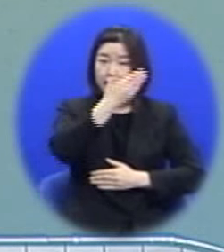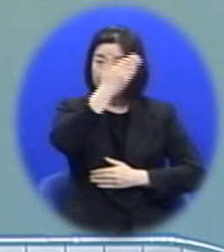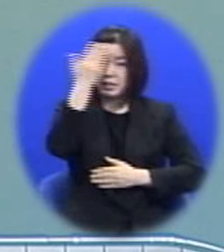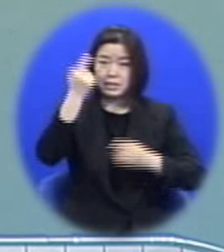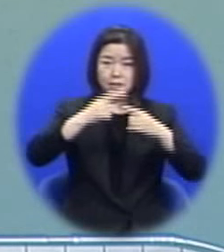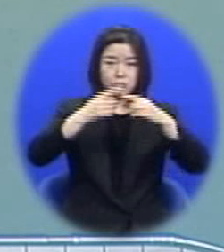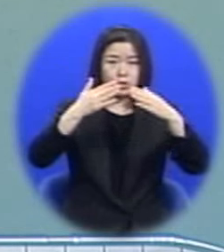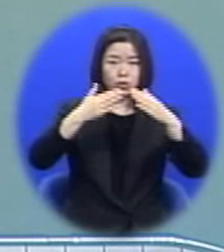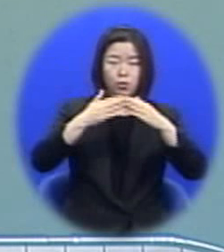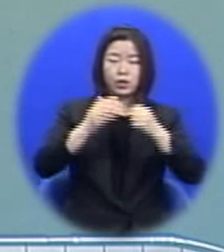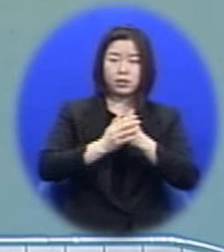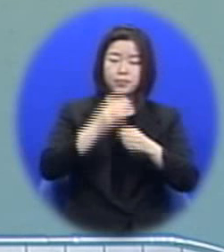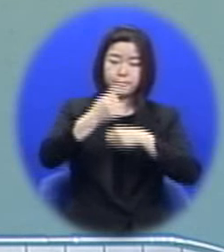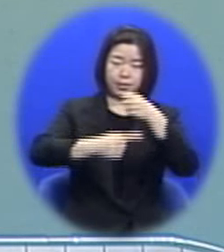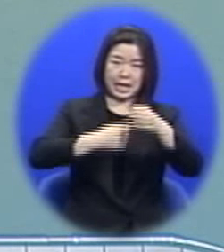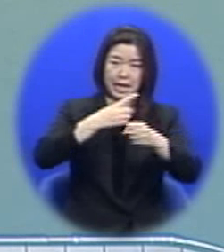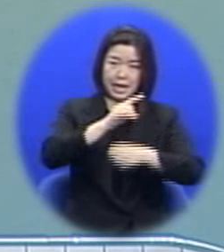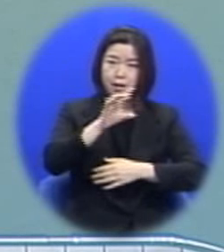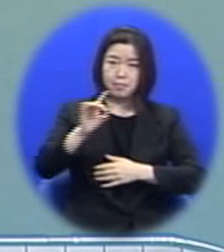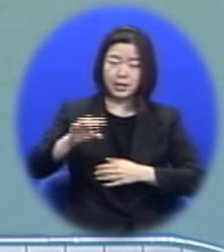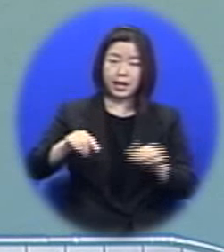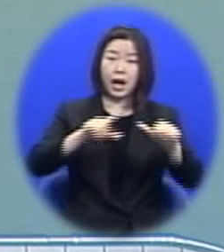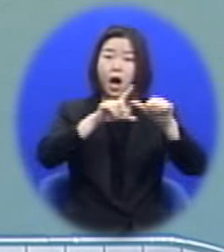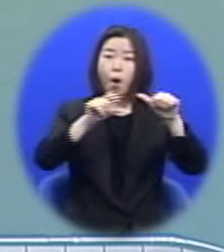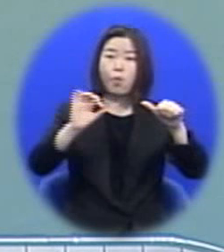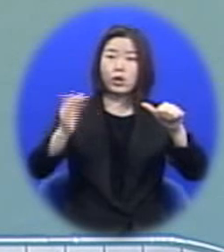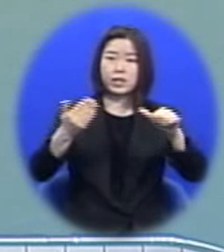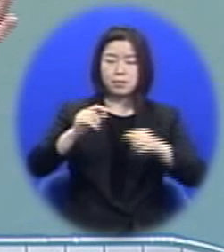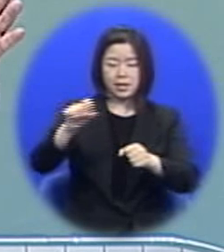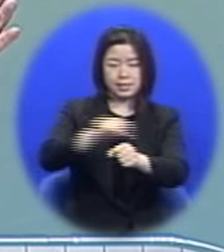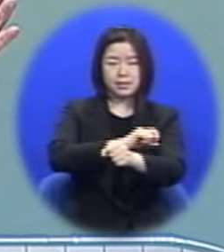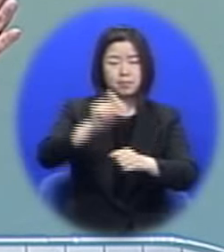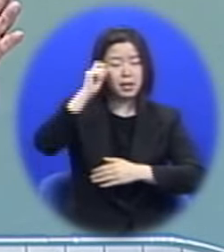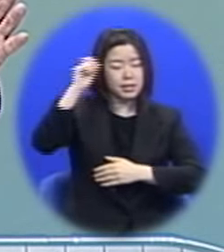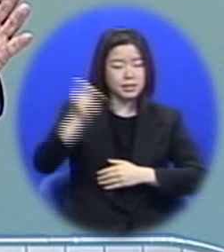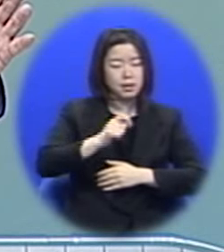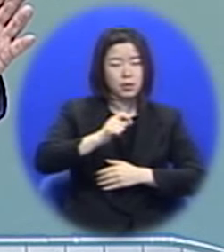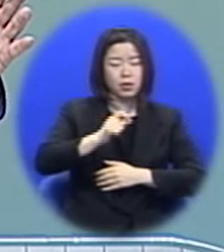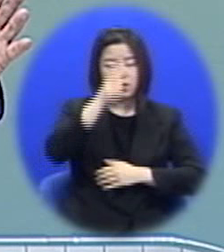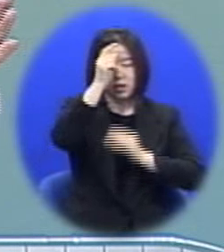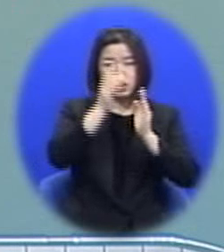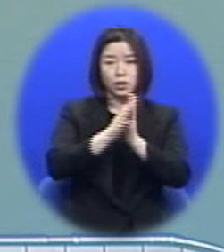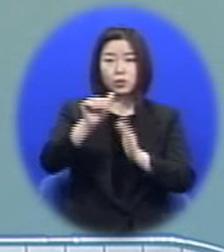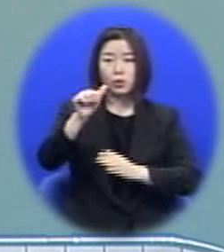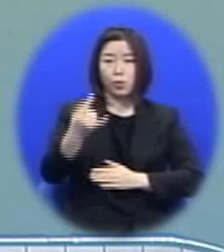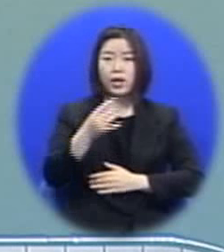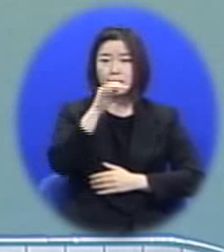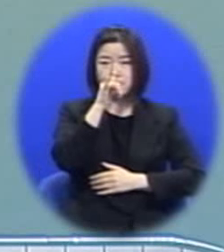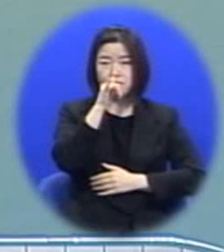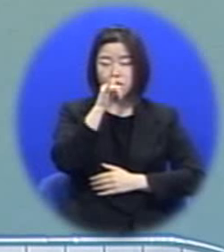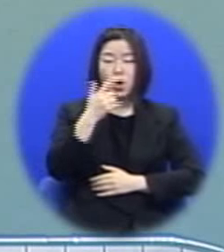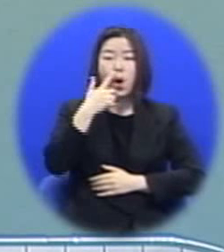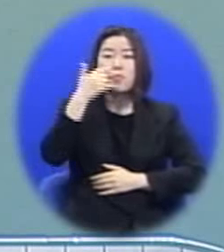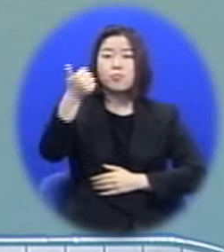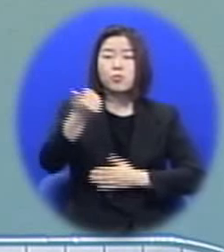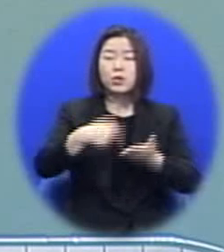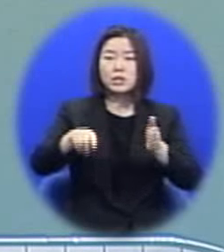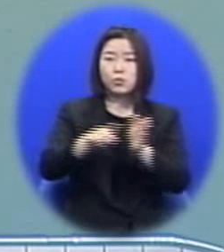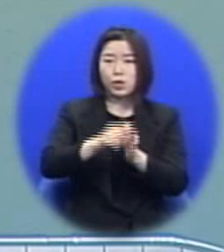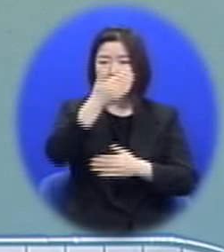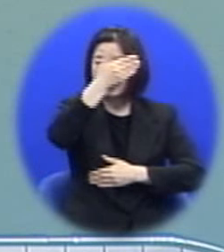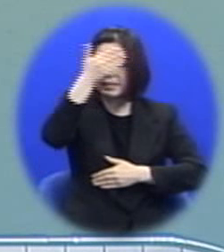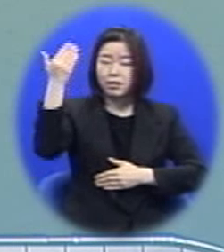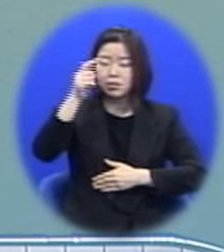교회는 해마다 5월이 되면 특별 새벽 기도회를 엽니다. 부모님을 위한